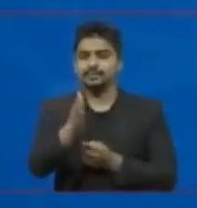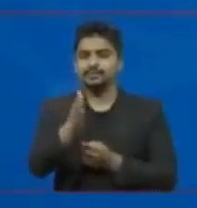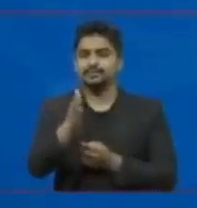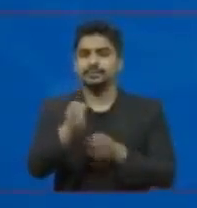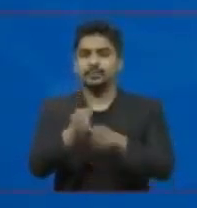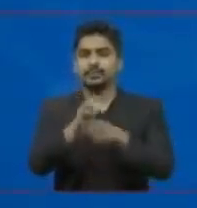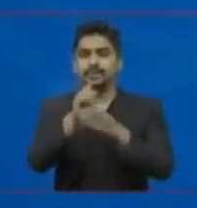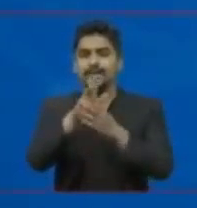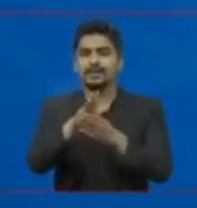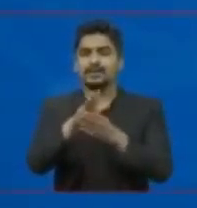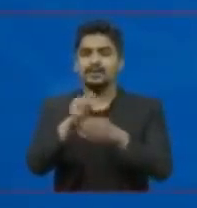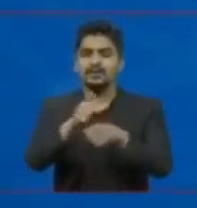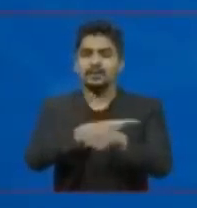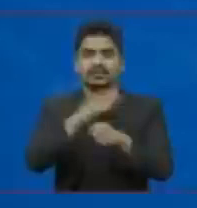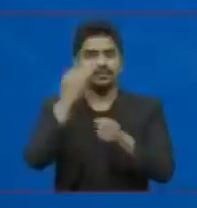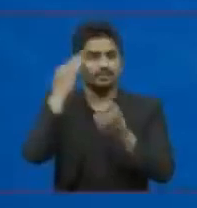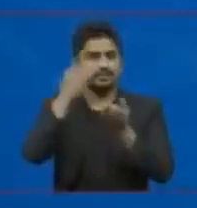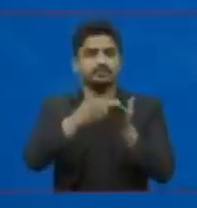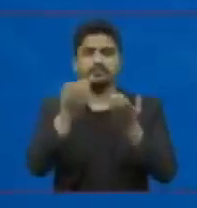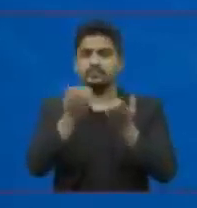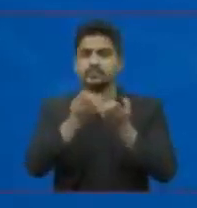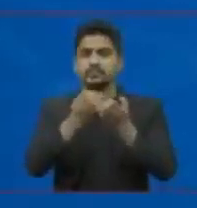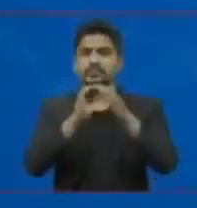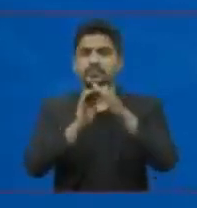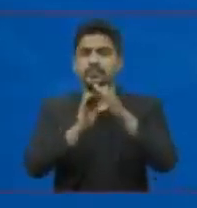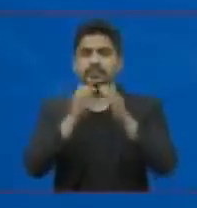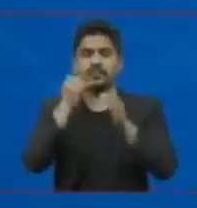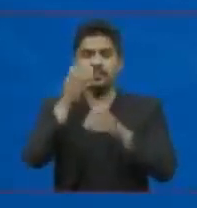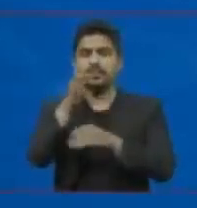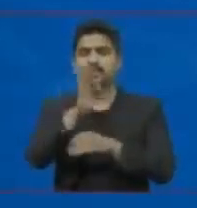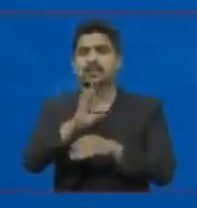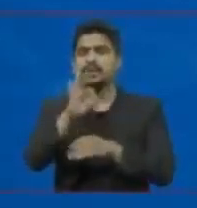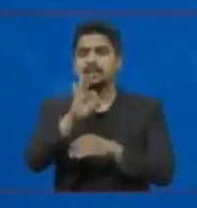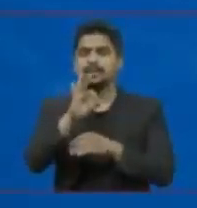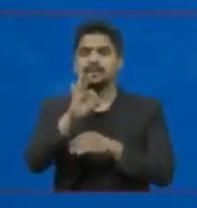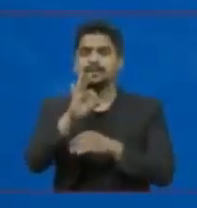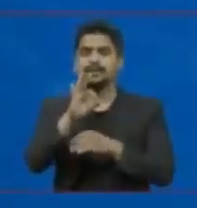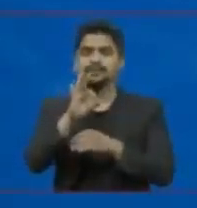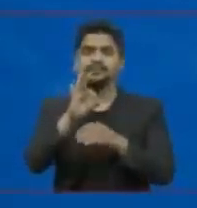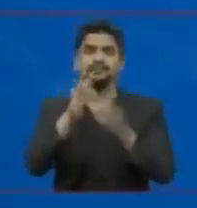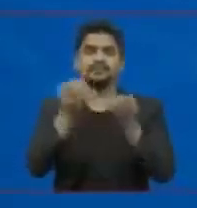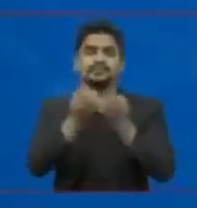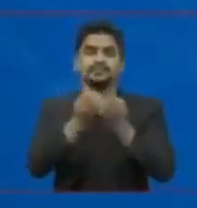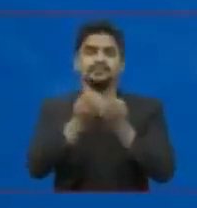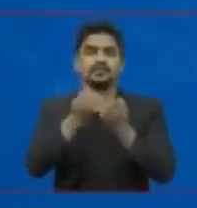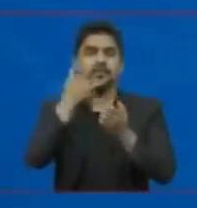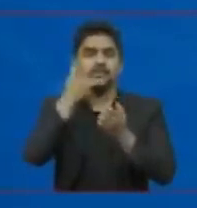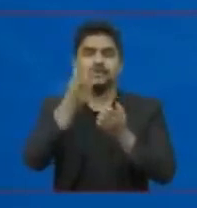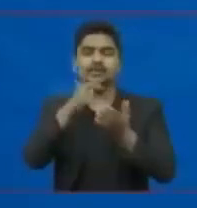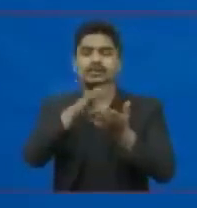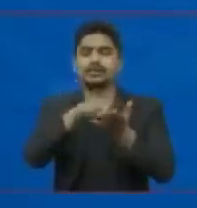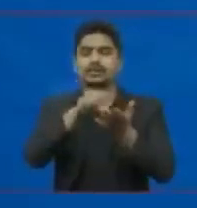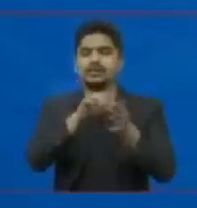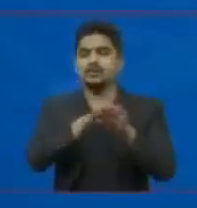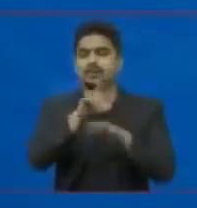छ। अहिले नेपालमा विद्युत प्राधिकरण र निजी क्षेत्रका आयोजनाहरूबाट जम्मा 460 मेगावाट मात्रै विद्युत उत्पादन भइरहेको छ। माग